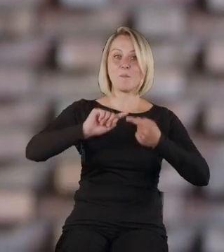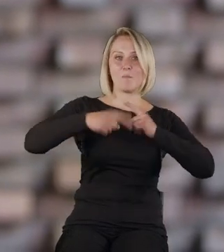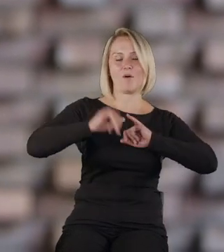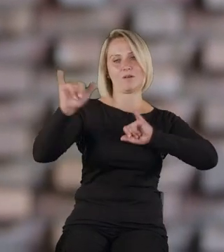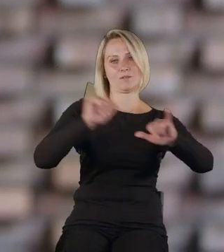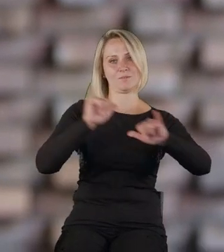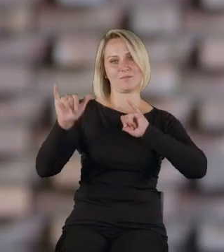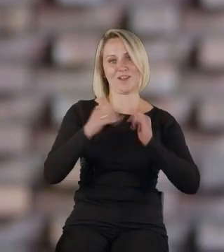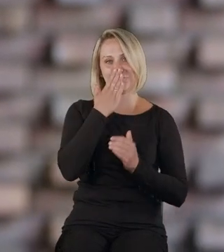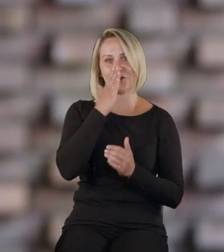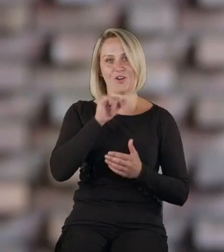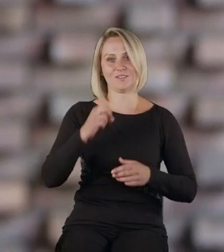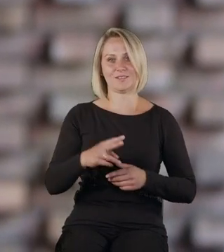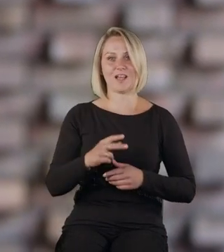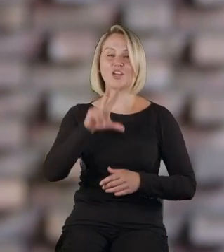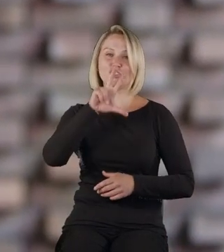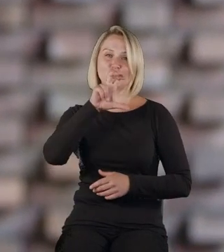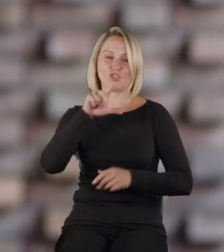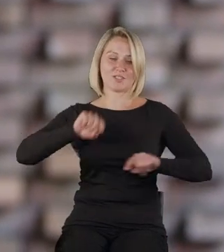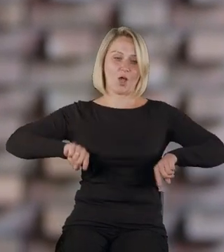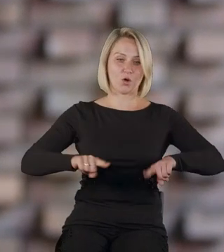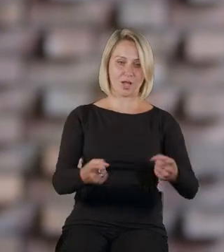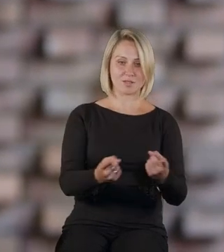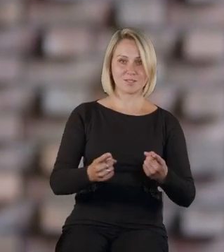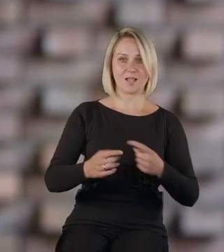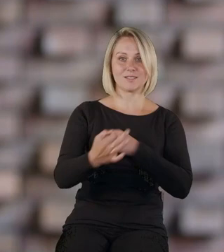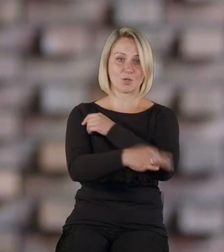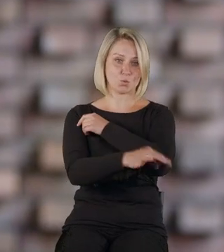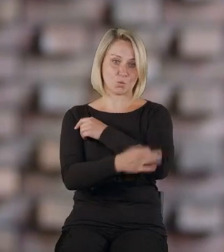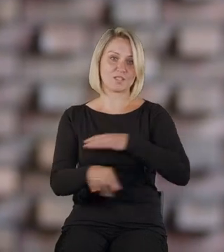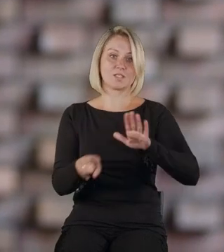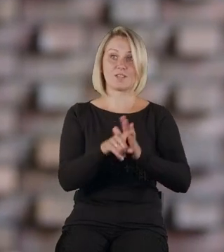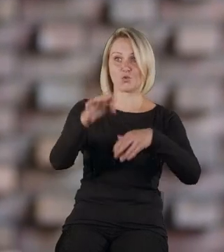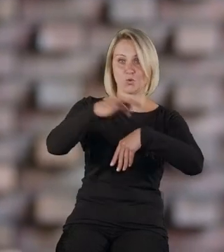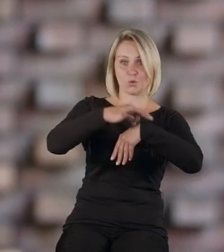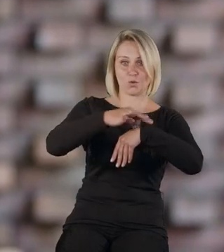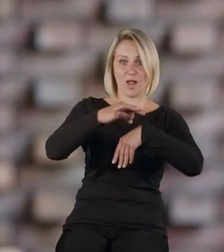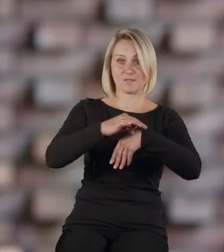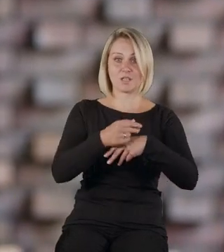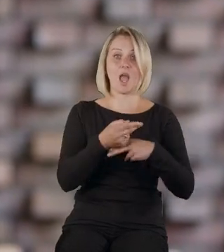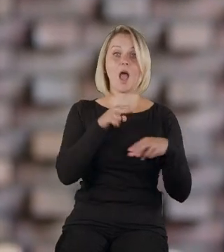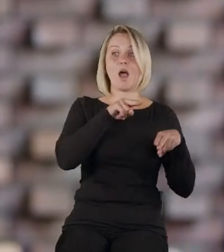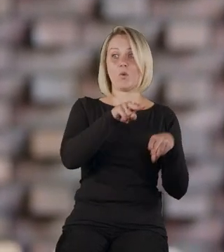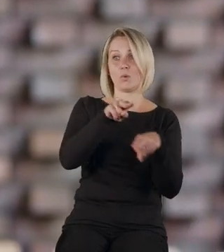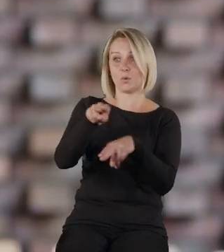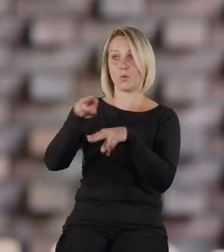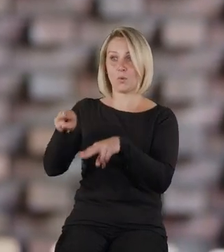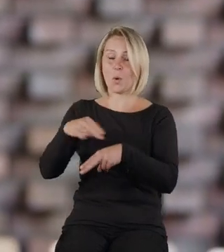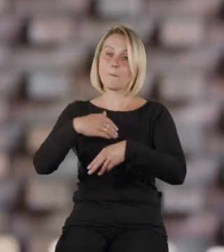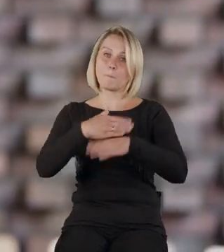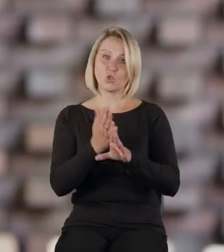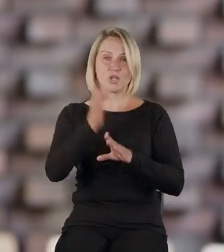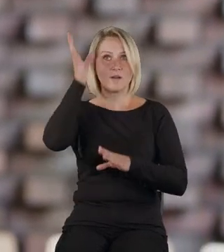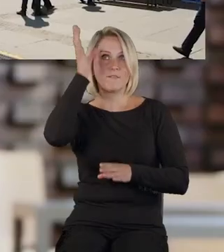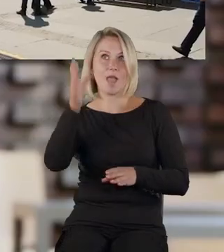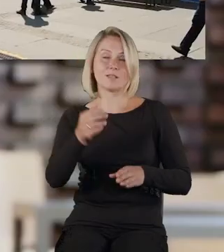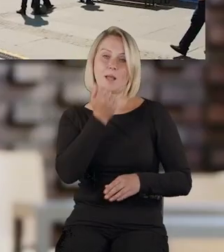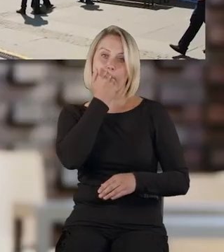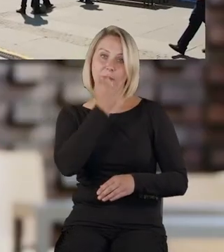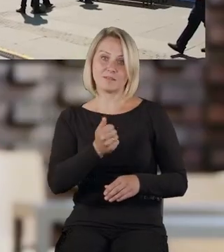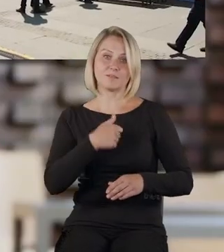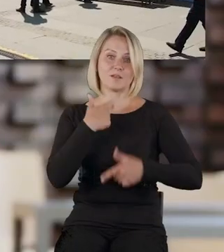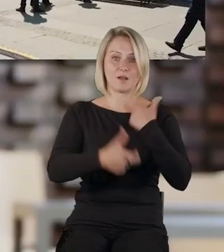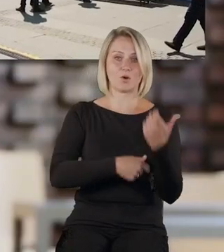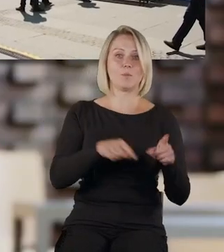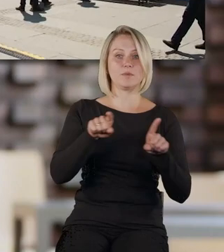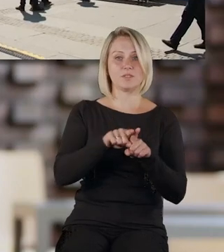Na uczelni działa blisko 300 organizacji studenckich i doktoranckich. Ich członkowie dzielą się zdobytą wiedzą oraz swoimi pasjami